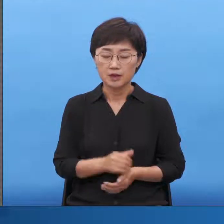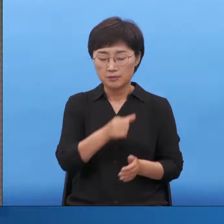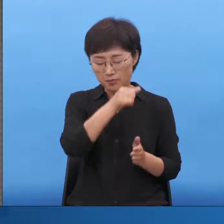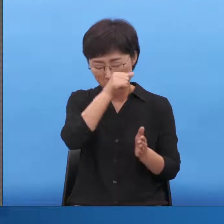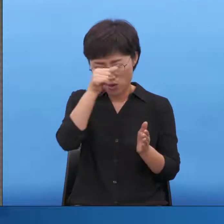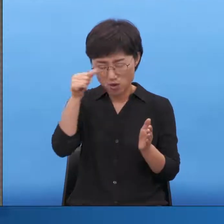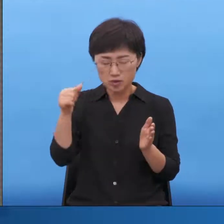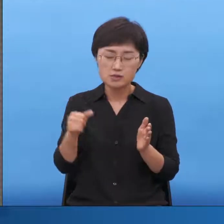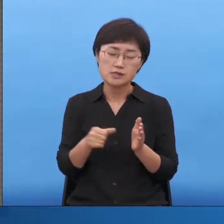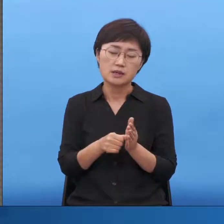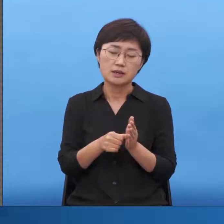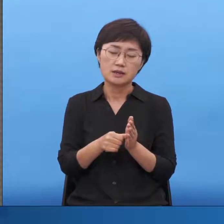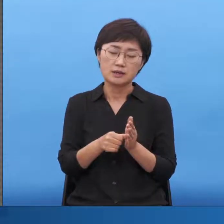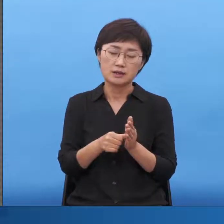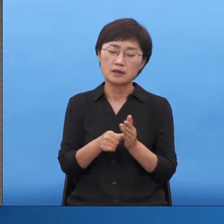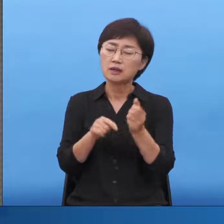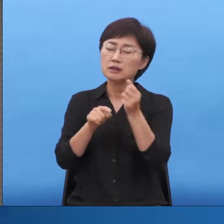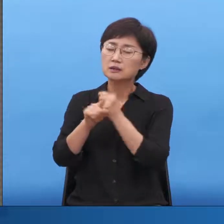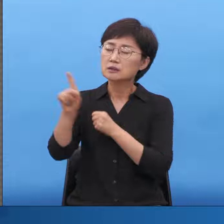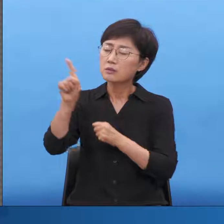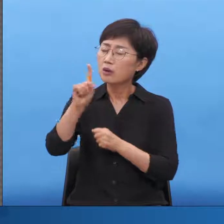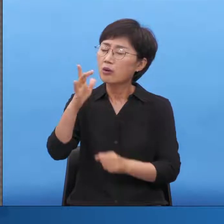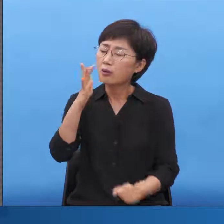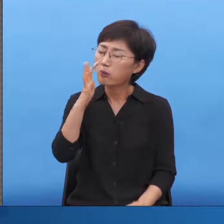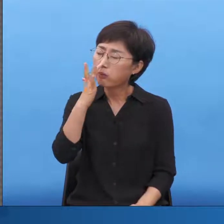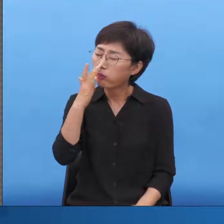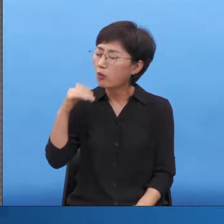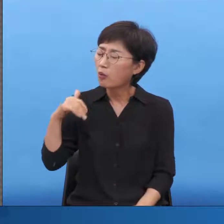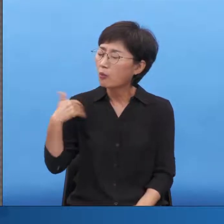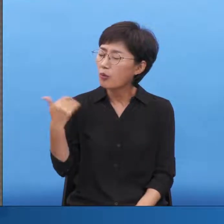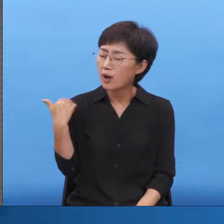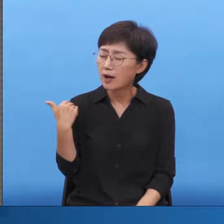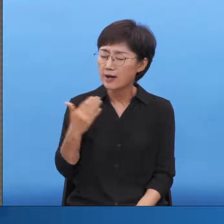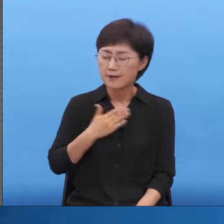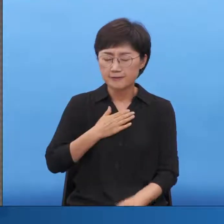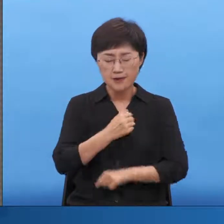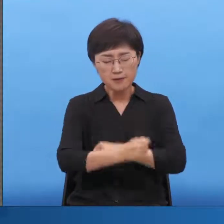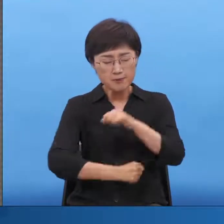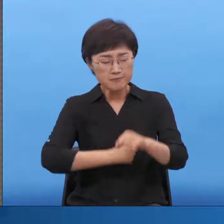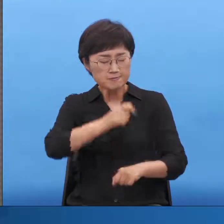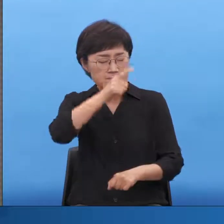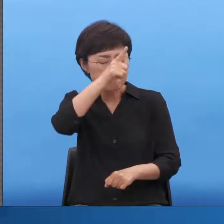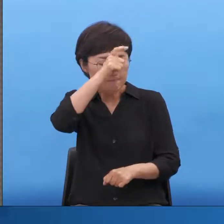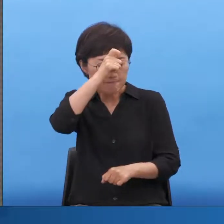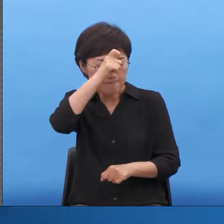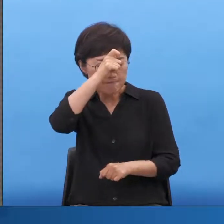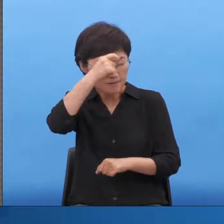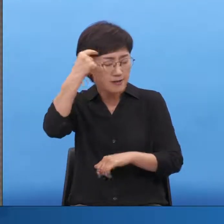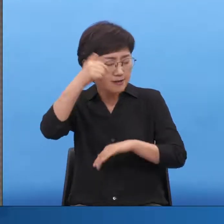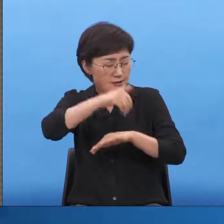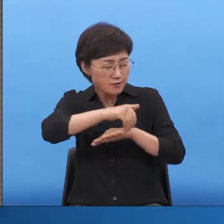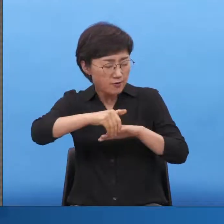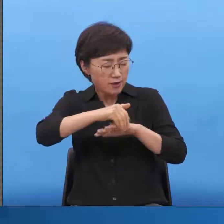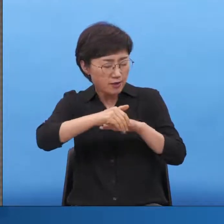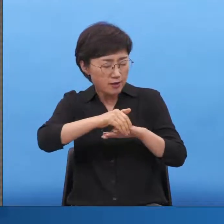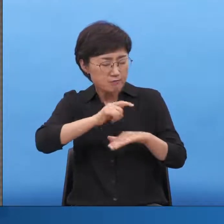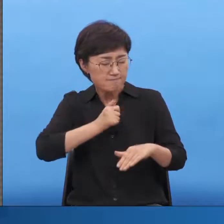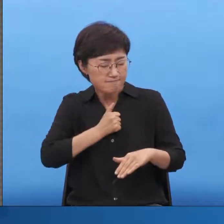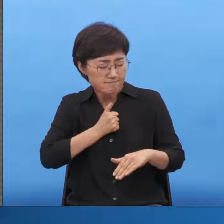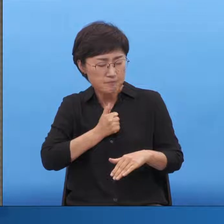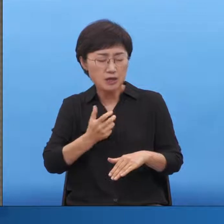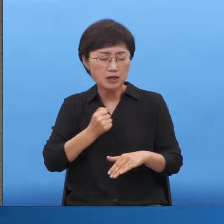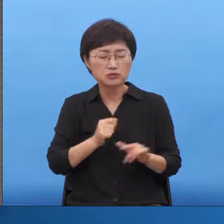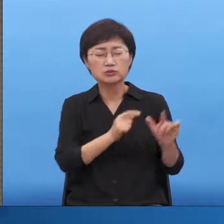일평생 하나님의 뜻을 모르고 내 계획 내 주장만 하면서 나 중심으로 살았어야 할 우리를